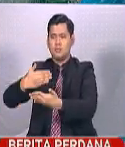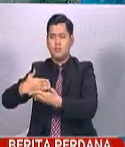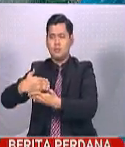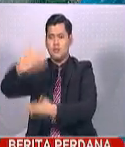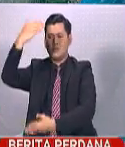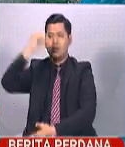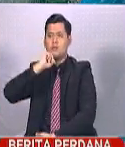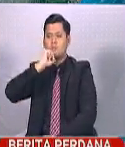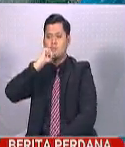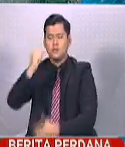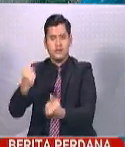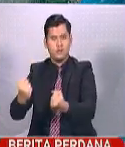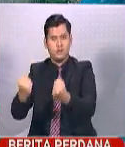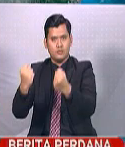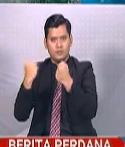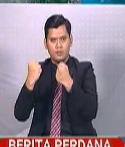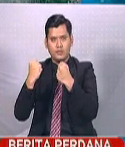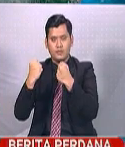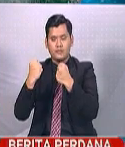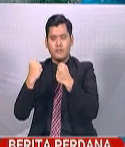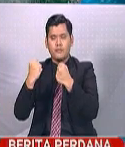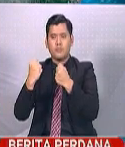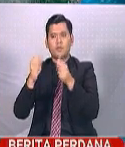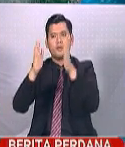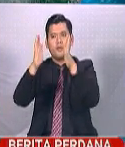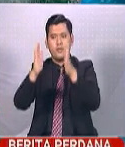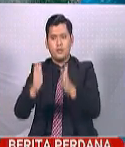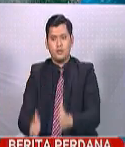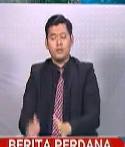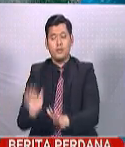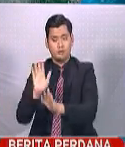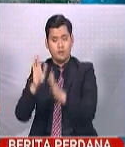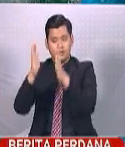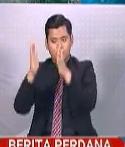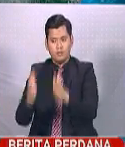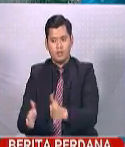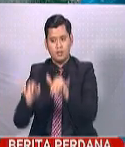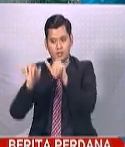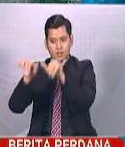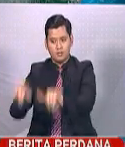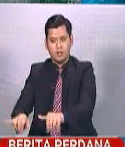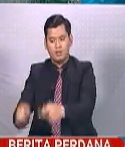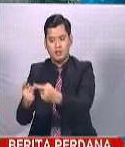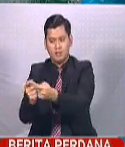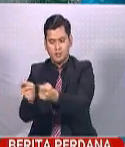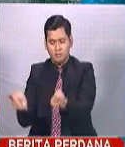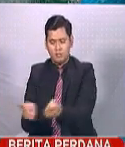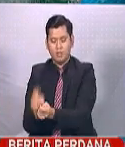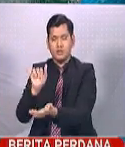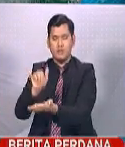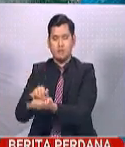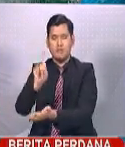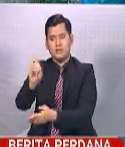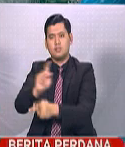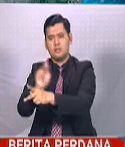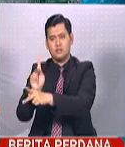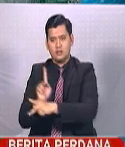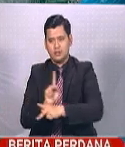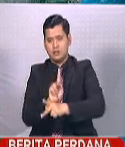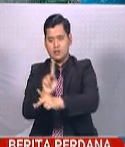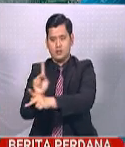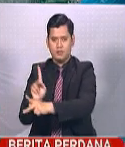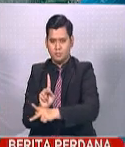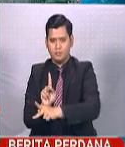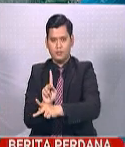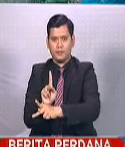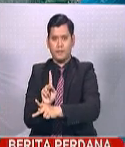tidak Kukuh oleh demikian orang lama yang tinggal di kawasan ini diminta berhati-hati dengan situasi yang sedang berlaku sekalipun cuaca seterusnya